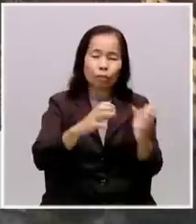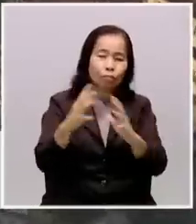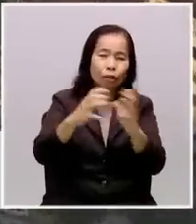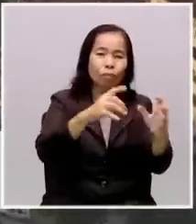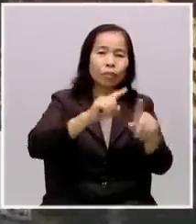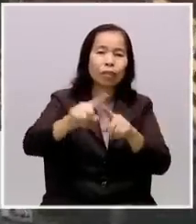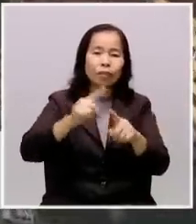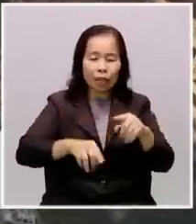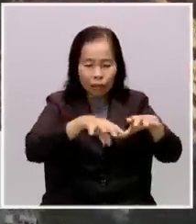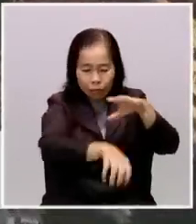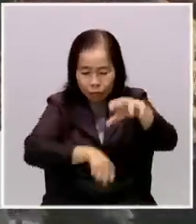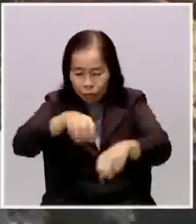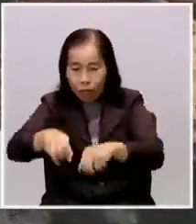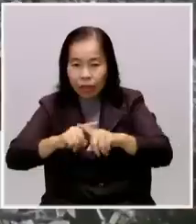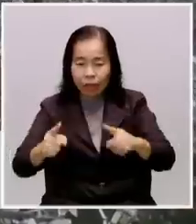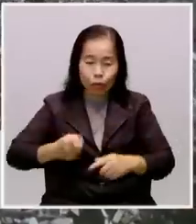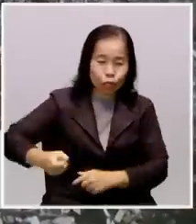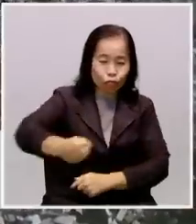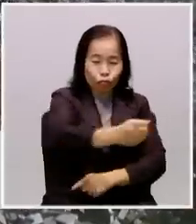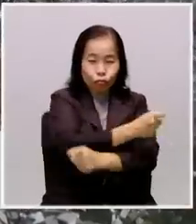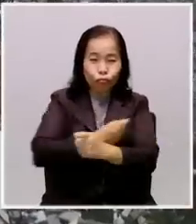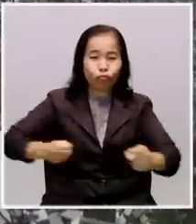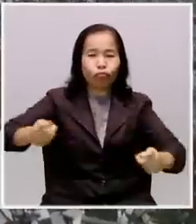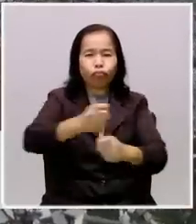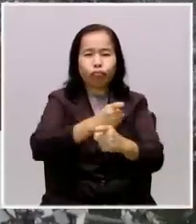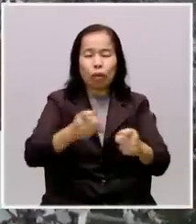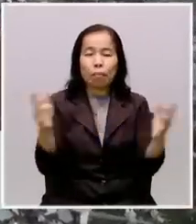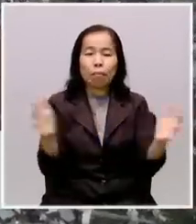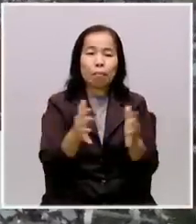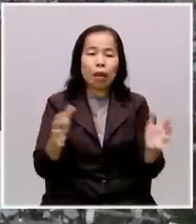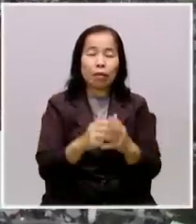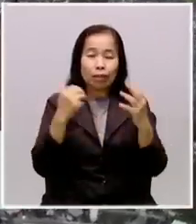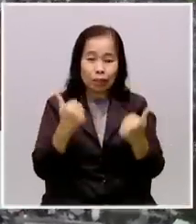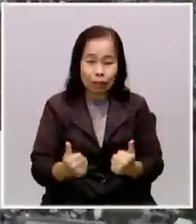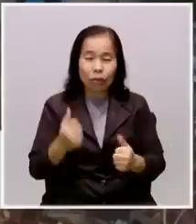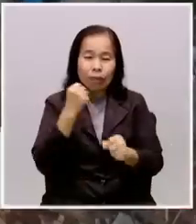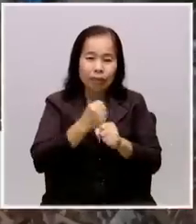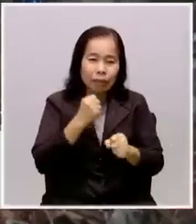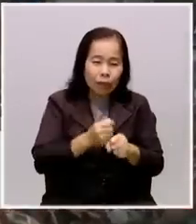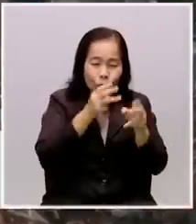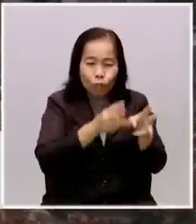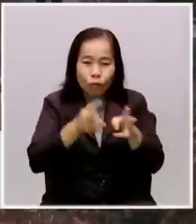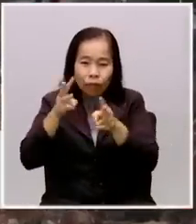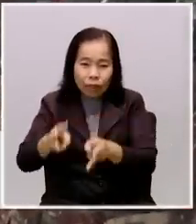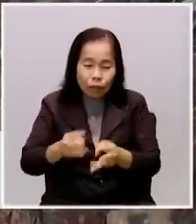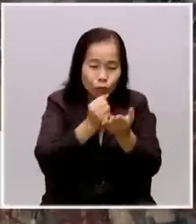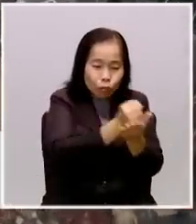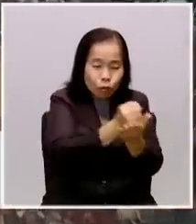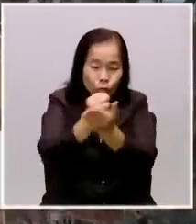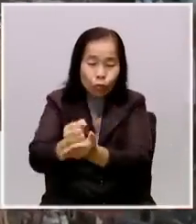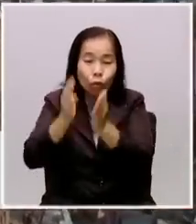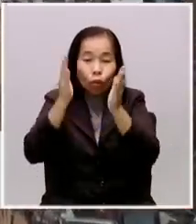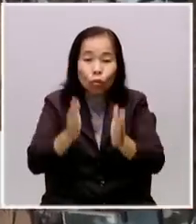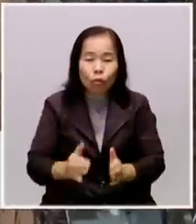เรือนที่พังถล่มในพื้นที่เสียหายหนักจากแผ่นดินไหวเท่านั้นเองครับส่วนปฏิบัติการค้นหาผู้รอดชีวิตย่างเข้าสู่วันที่ 4ในวัน